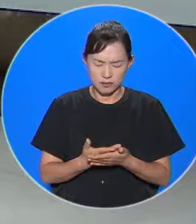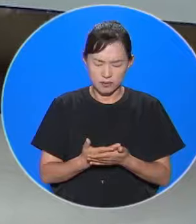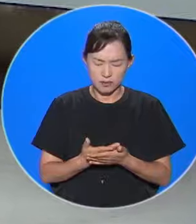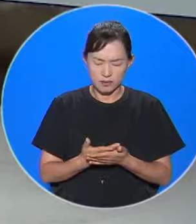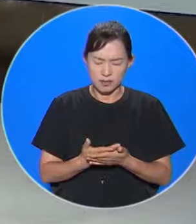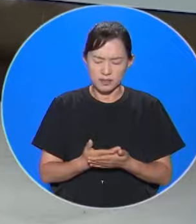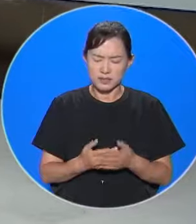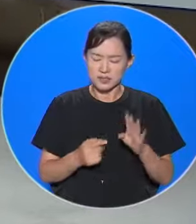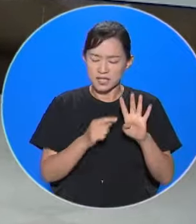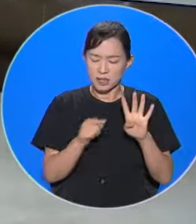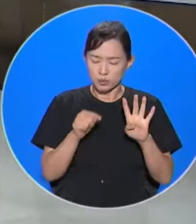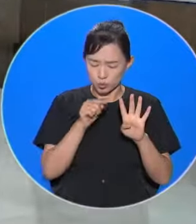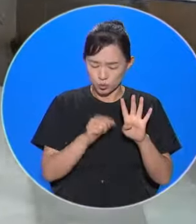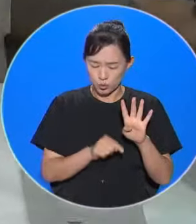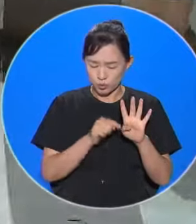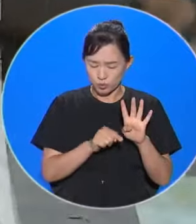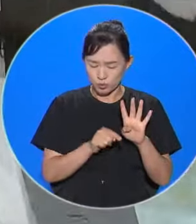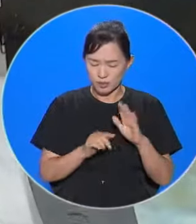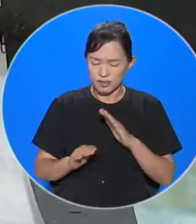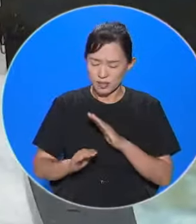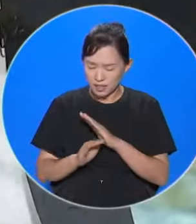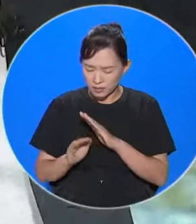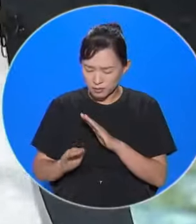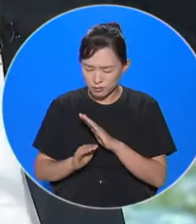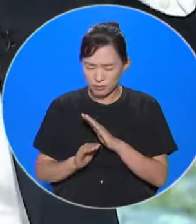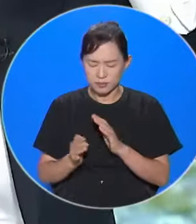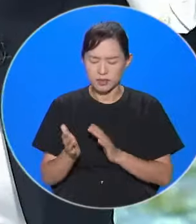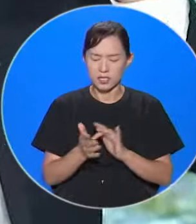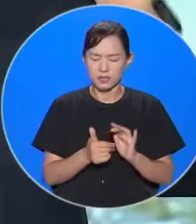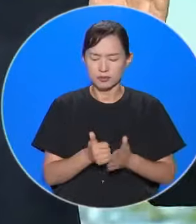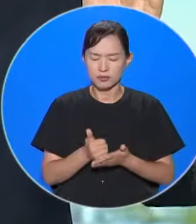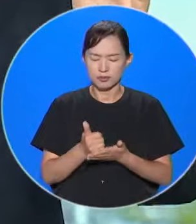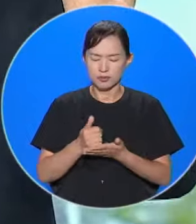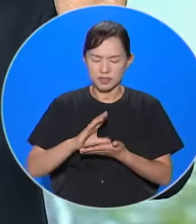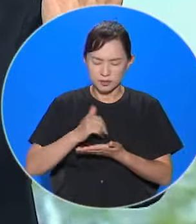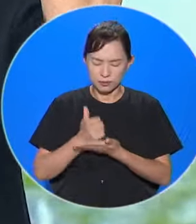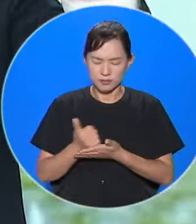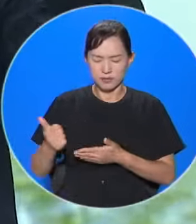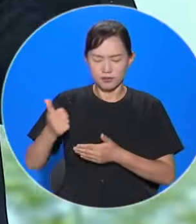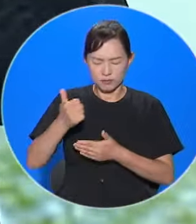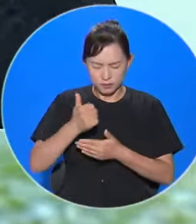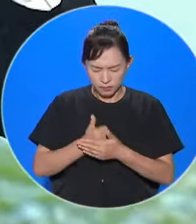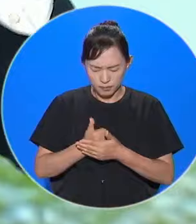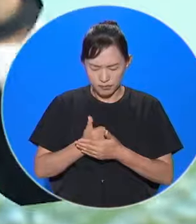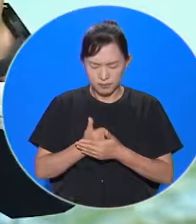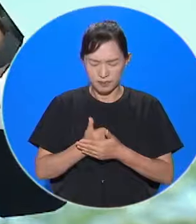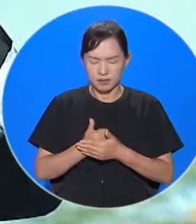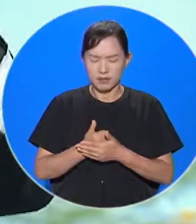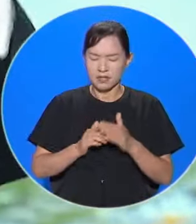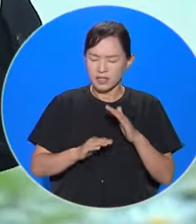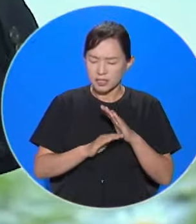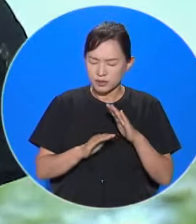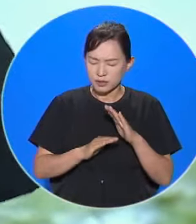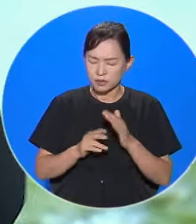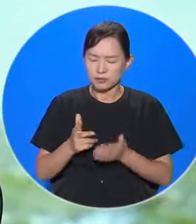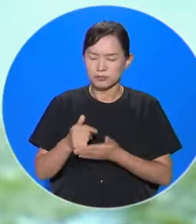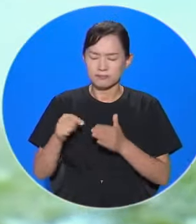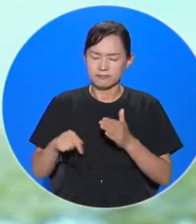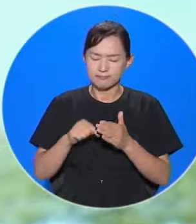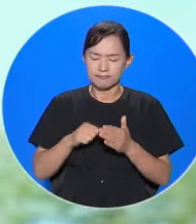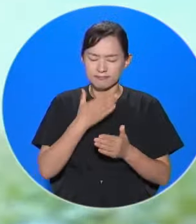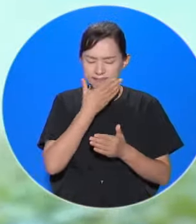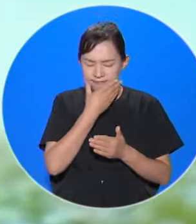우리 사촌동생들 가정 가운데도 하나님 아버지 예수 그리스도를 영접하며 하나님, 정말 그 가정이 주님 안에서